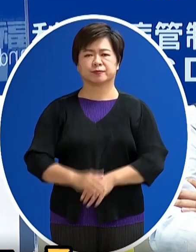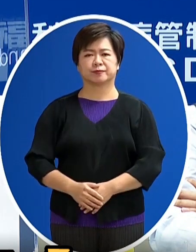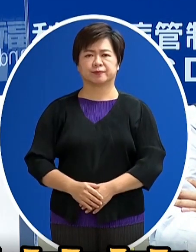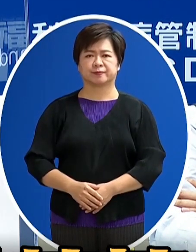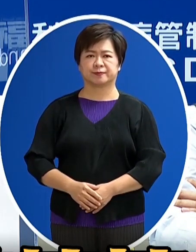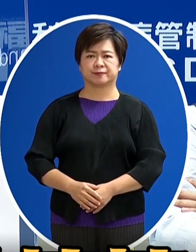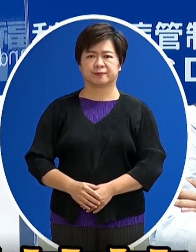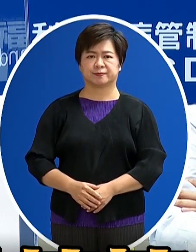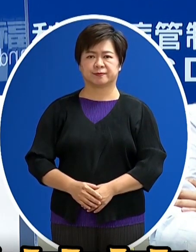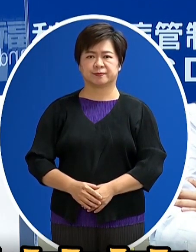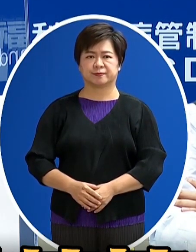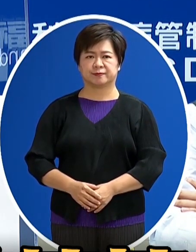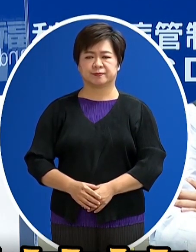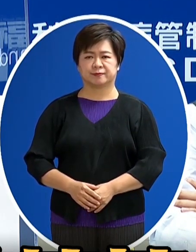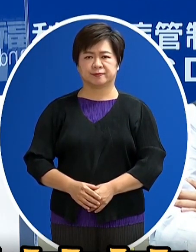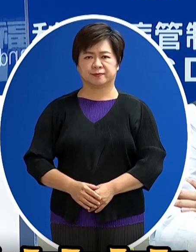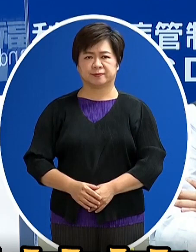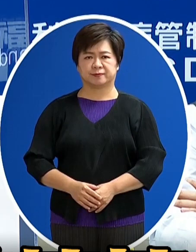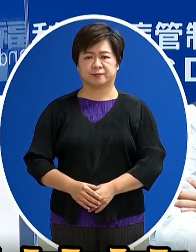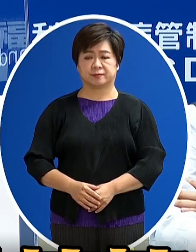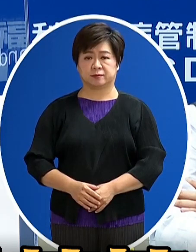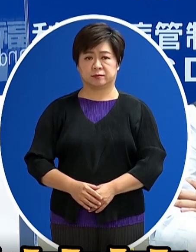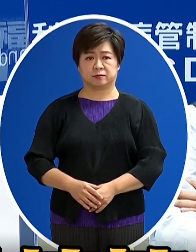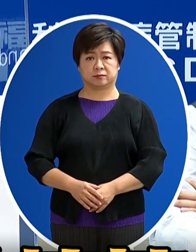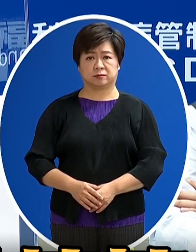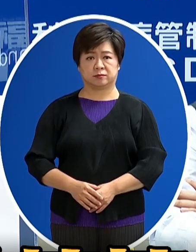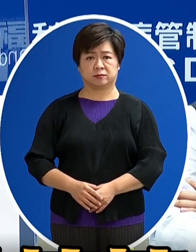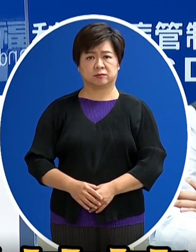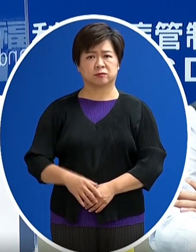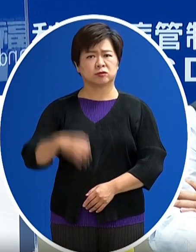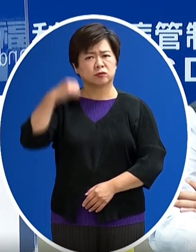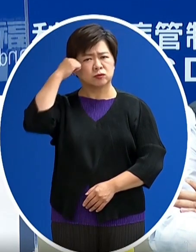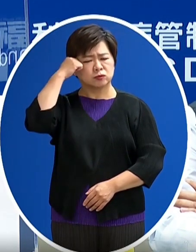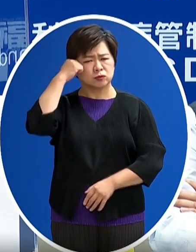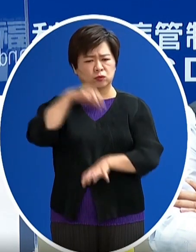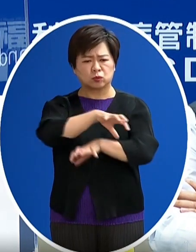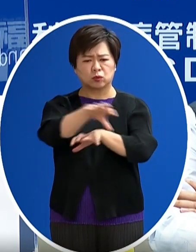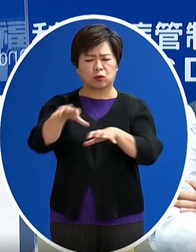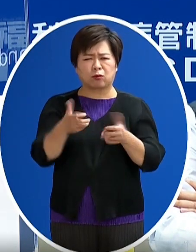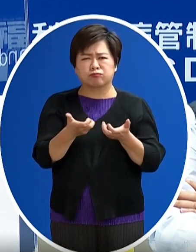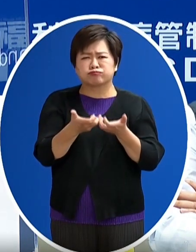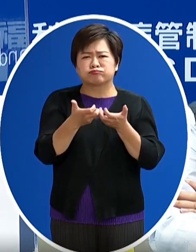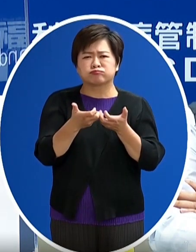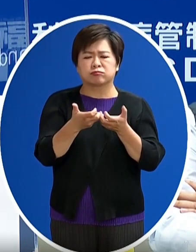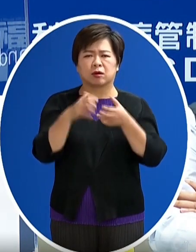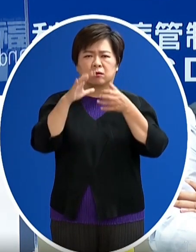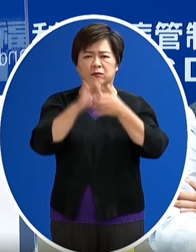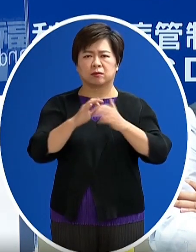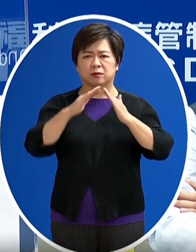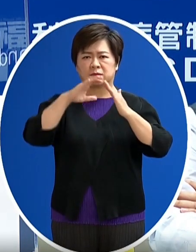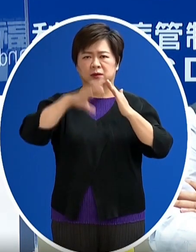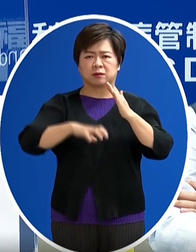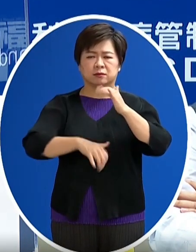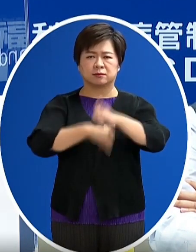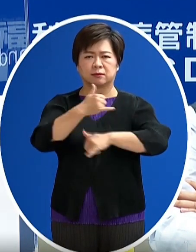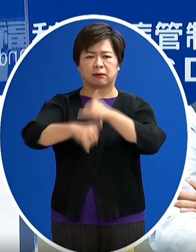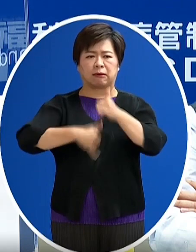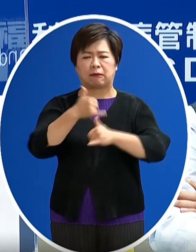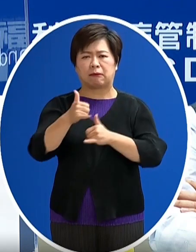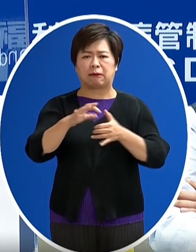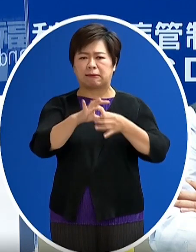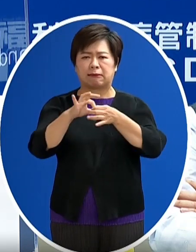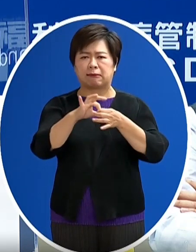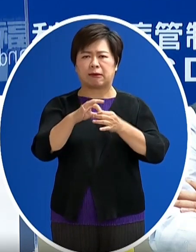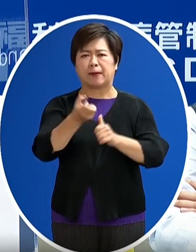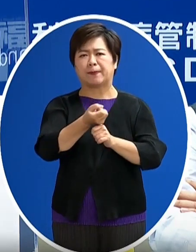人。那因为这样呢，居住上比较拥挤，所以整个家庭都已经受到，大家都有